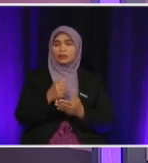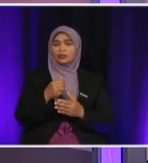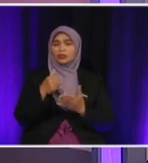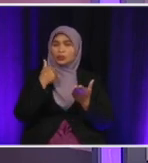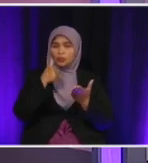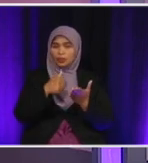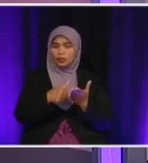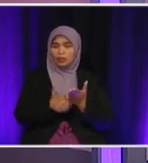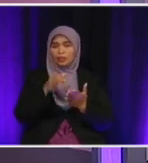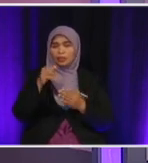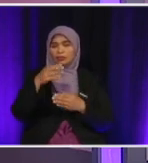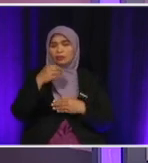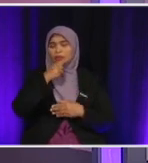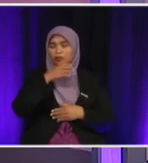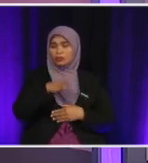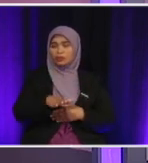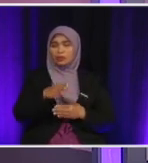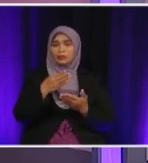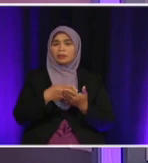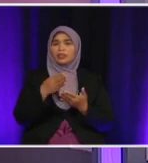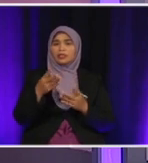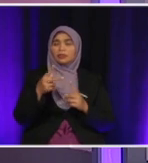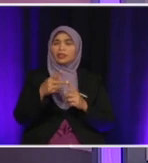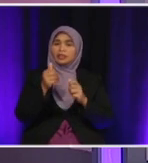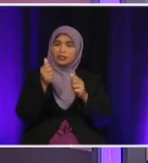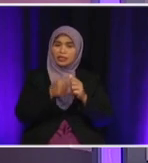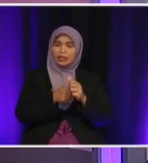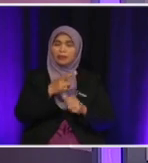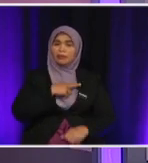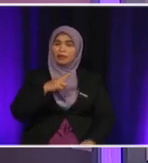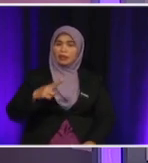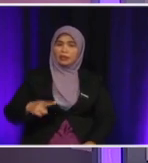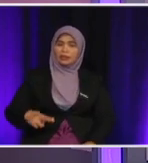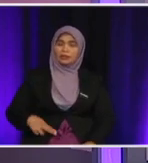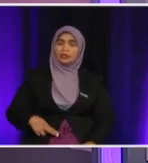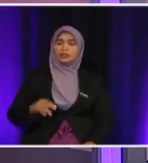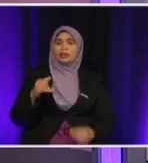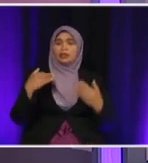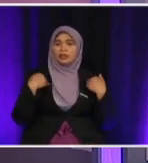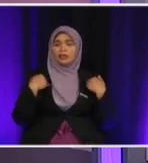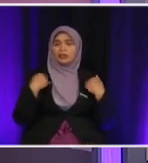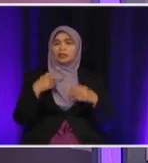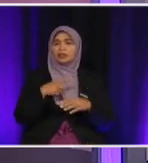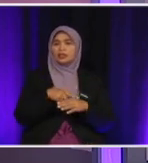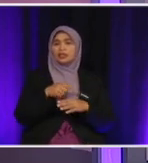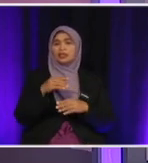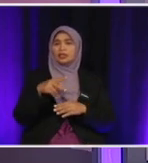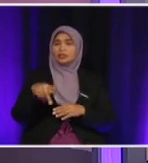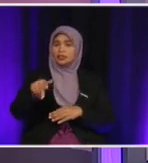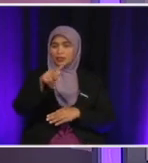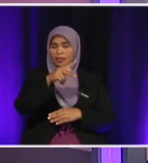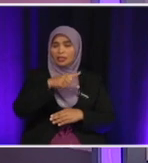surat-surat yang Rasulullah kepada setiap raja yang ada di sekitar